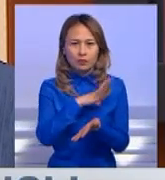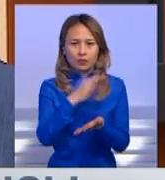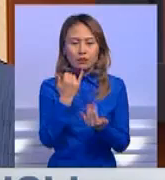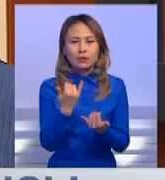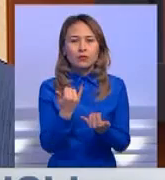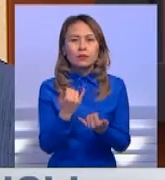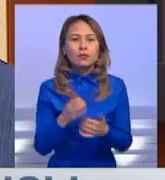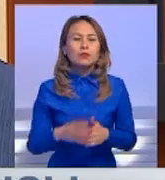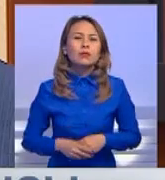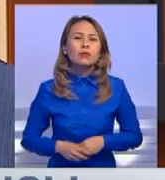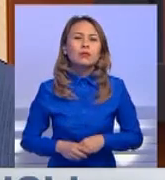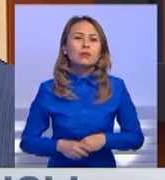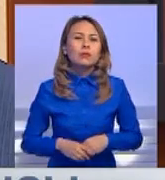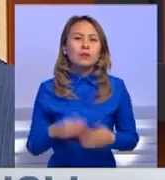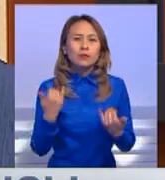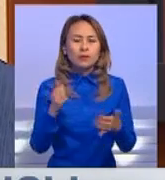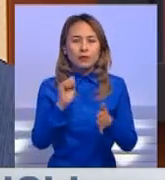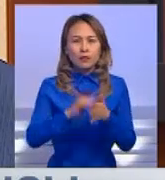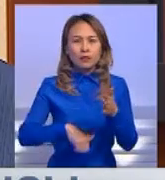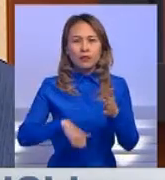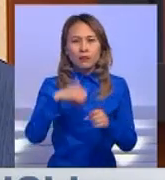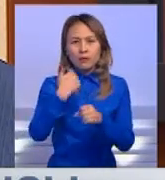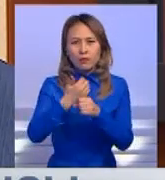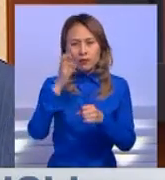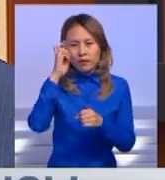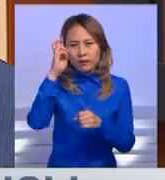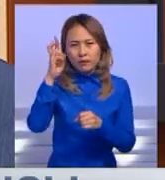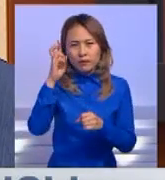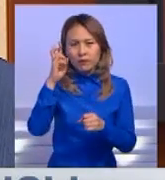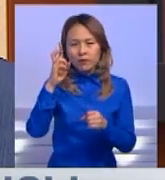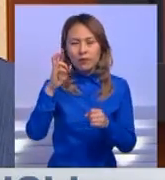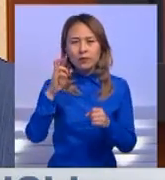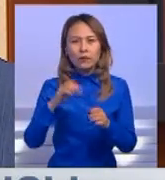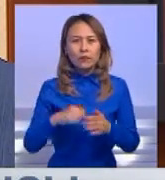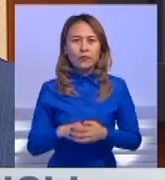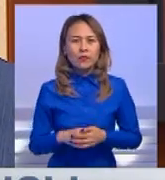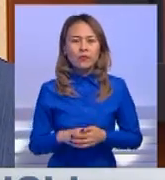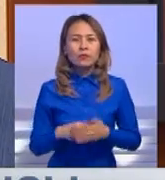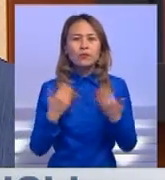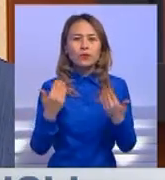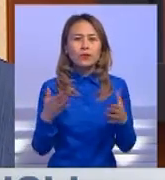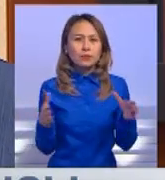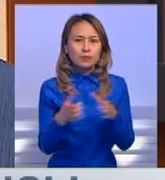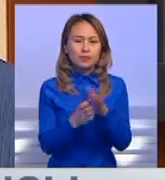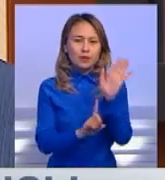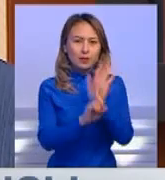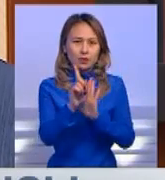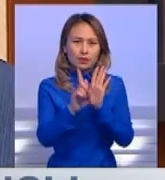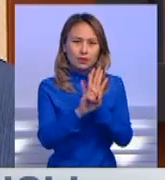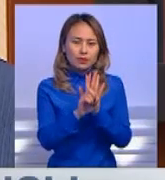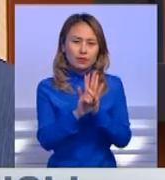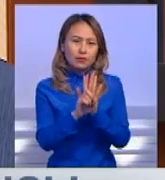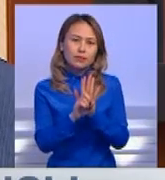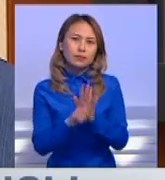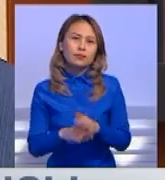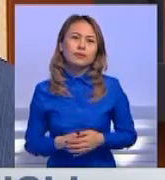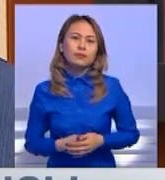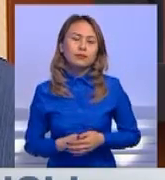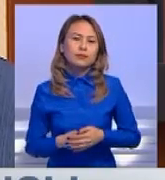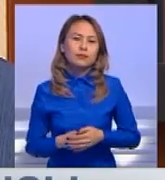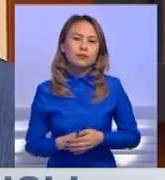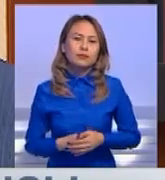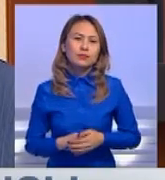Оған бір себебі ол елбасымыздың халықаралық аренадағы бірсыпыра бастамалары, олардың негізгі